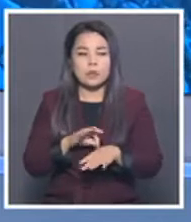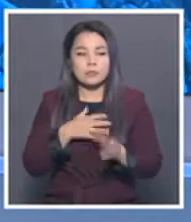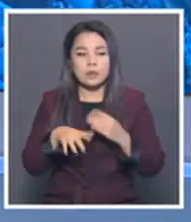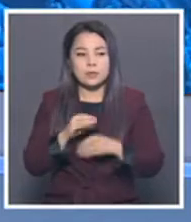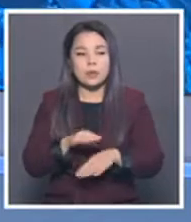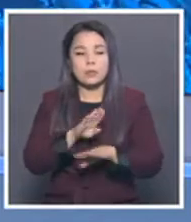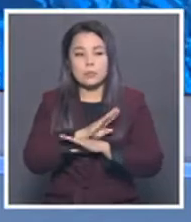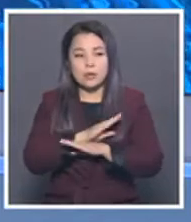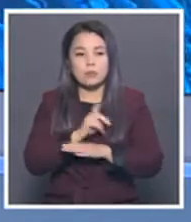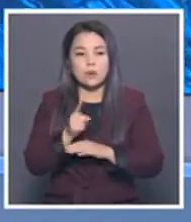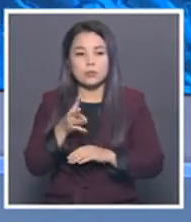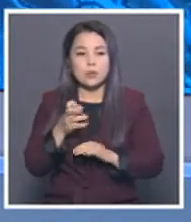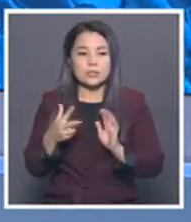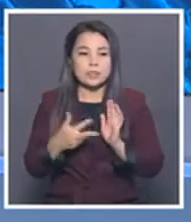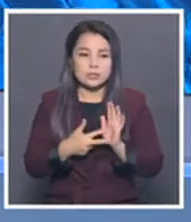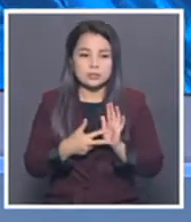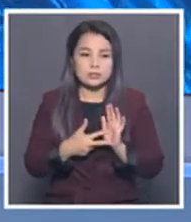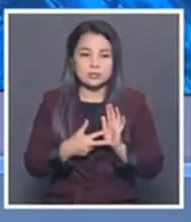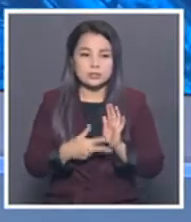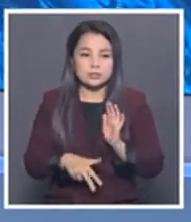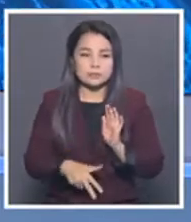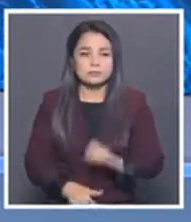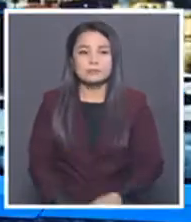қайтыс болғандар 1400-ден асты.